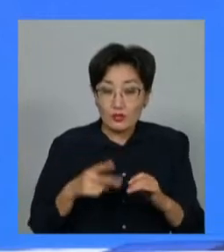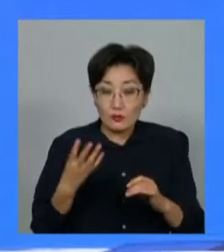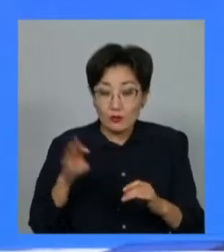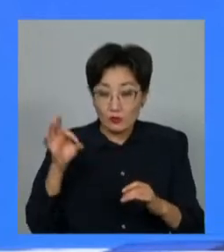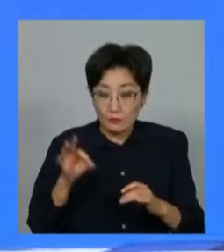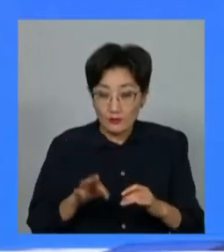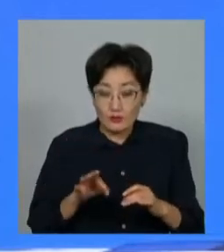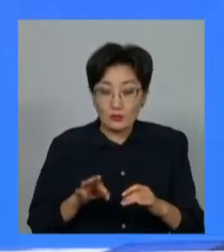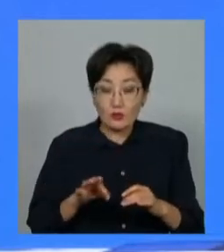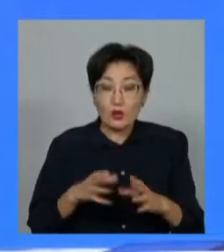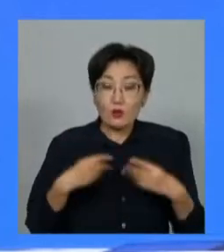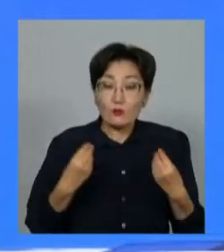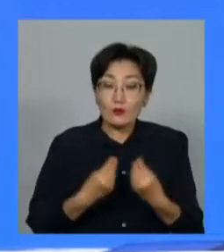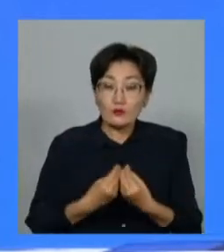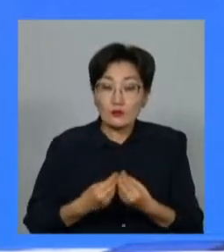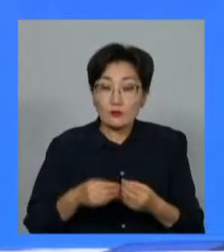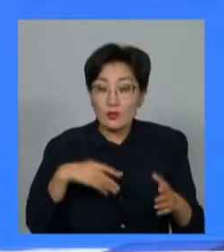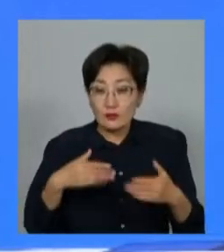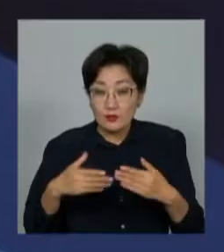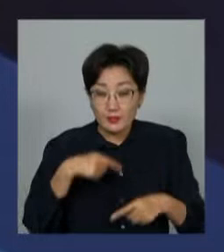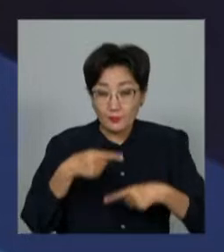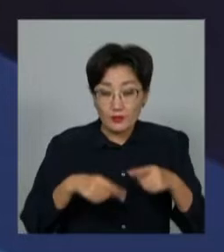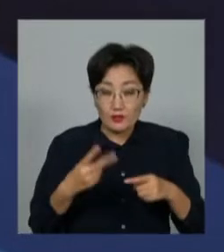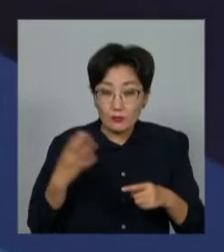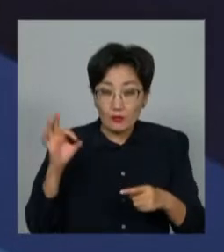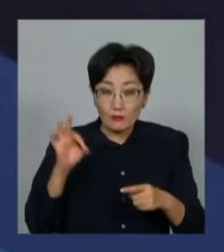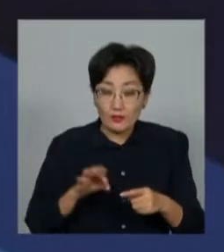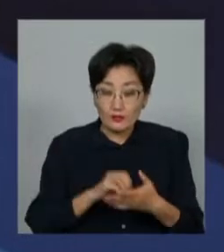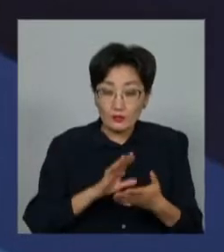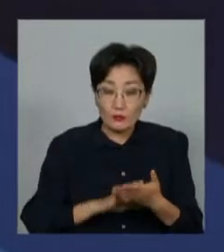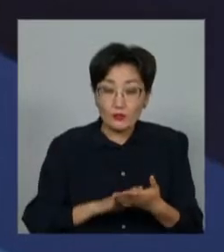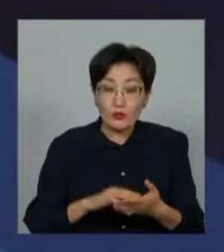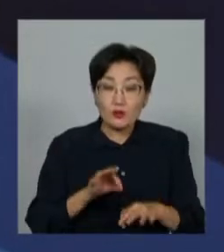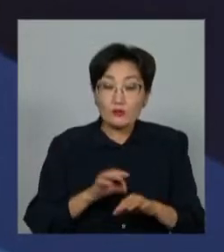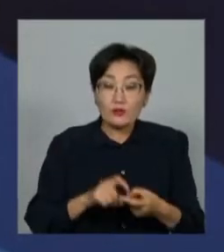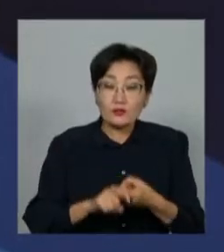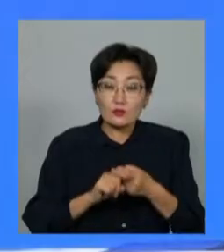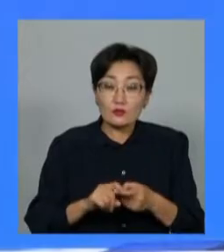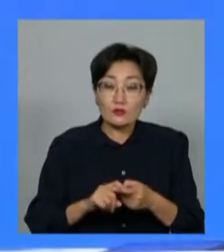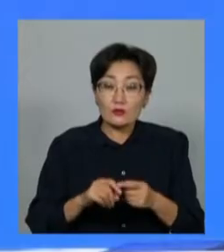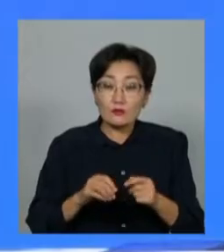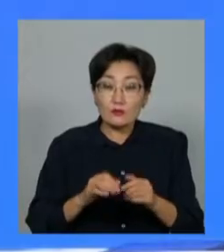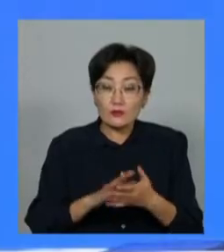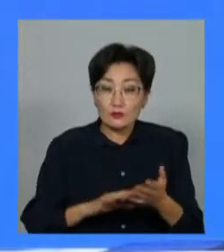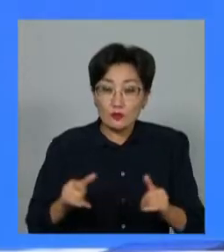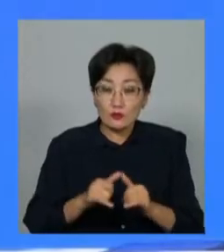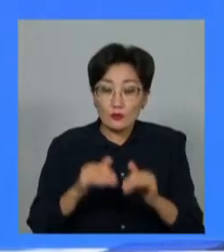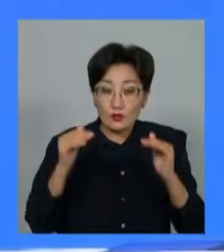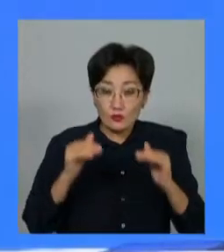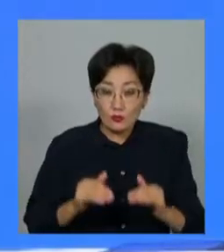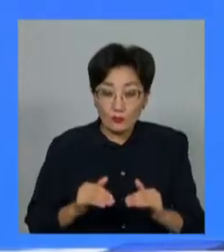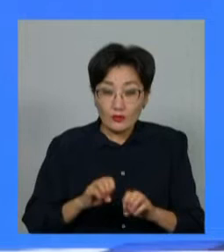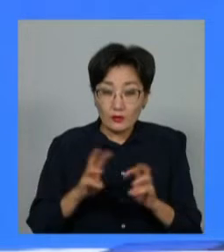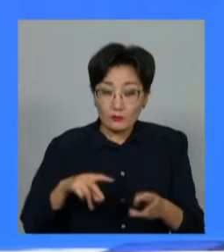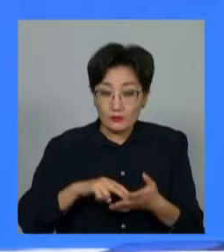24%, отбасылардағы байланыстарда 20%. Сырқаттанушылықты одан әрі төмендеуді қамтамасыз ету